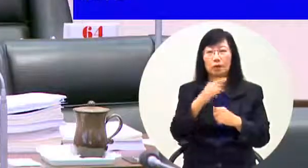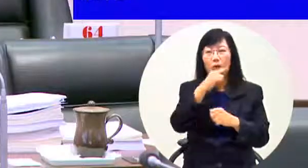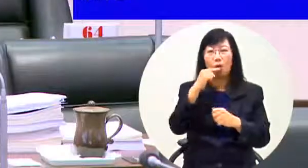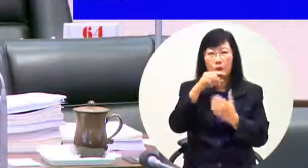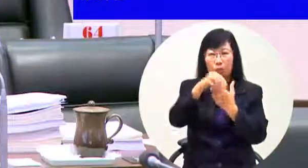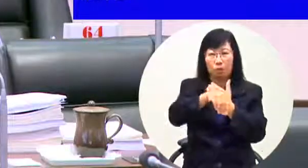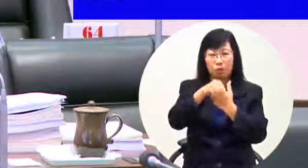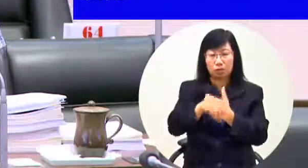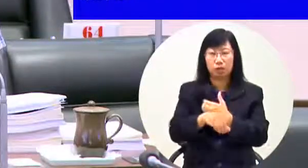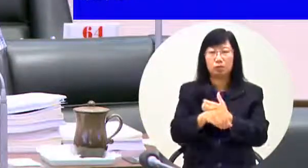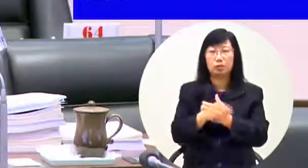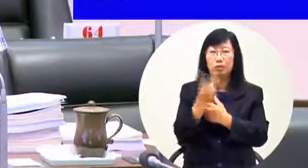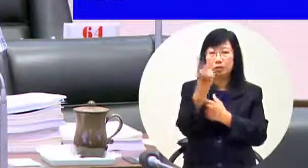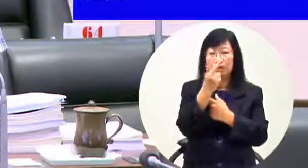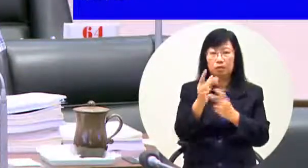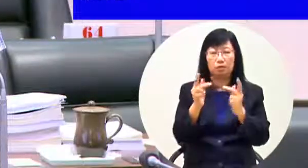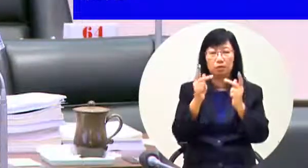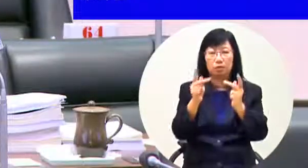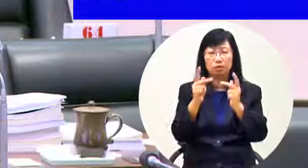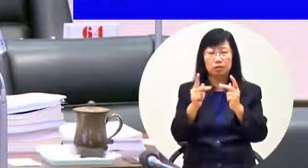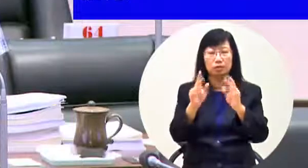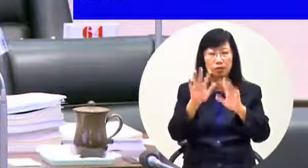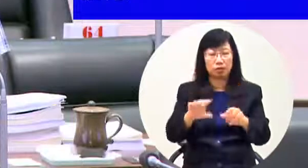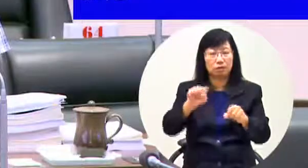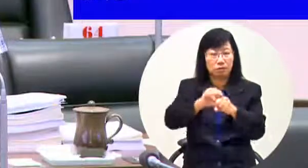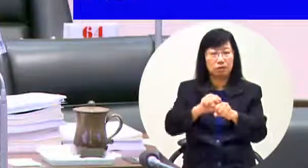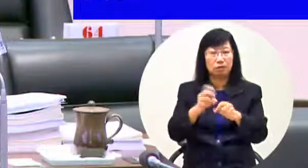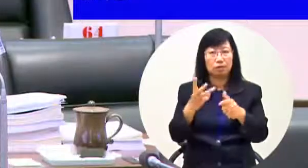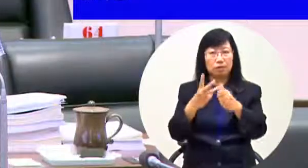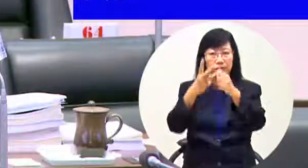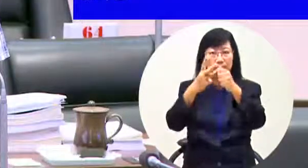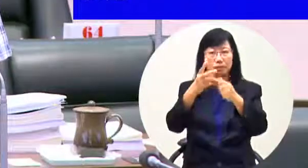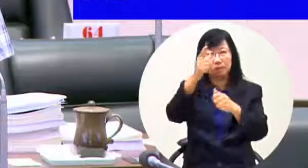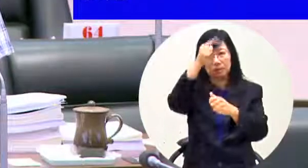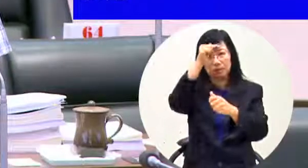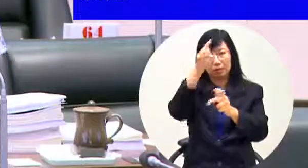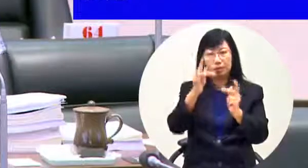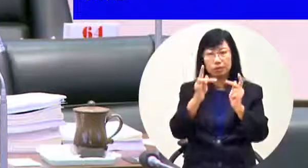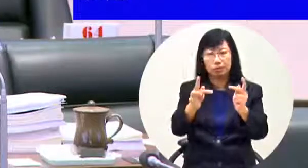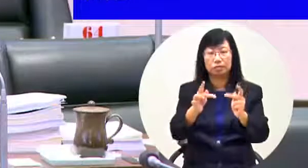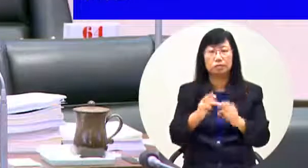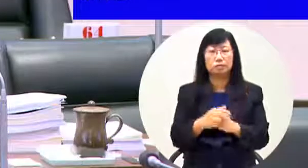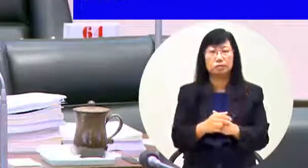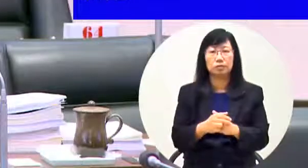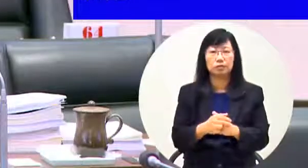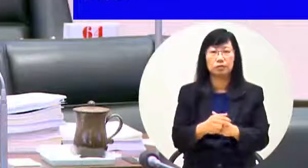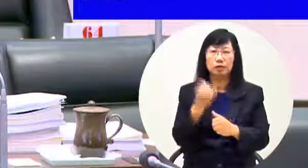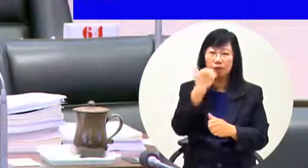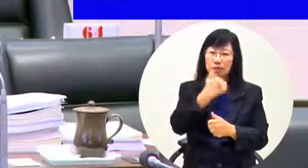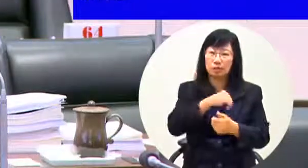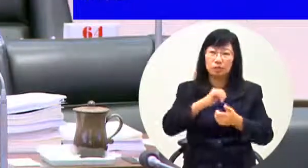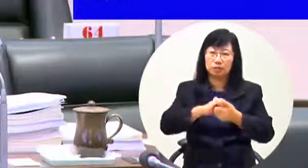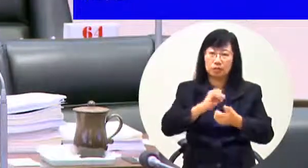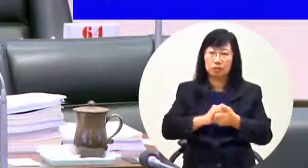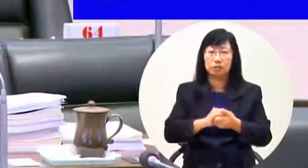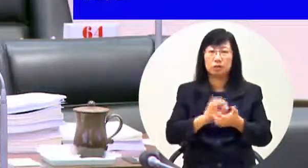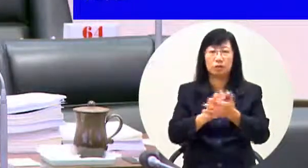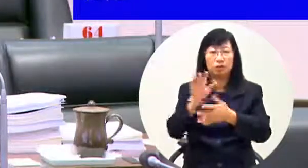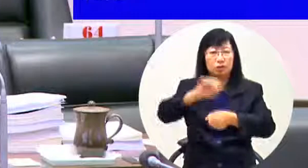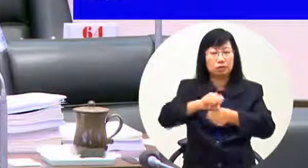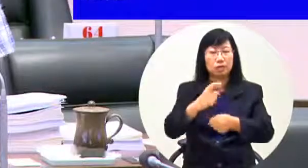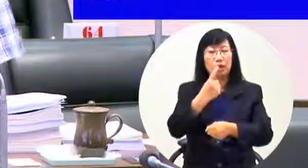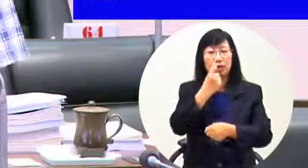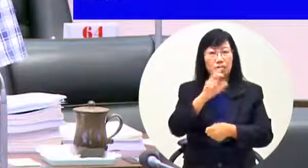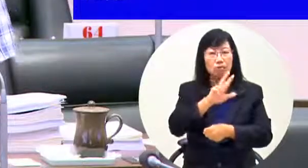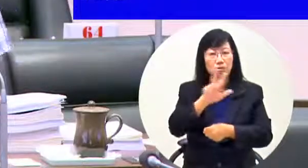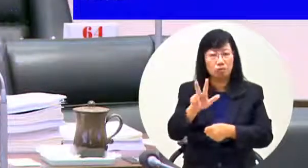条黄线来，不止黄线，以后可能绿线啊、什么极线啊，或是这个什么橙线啊等